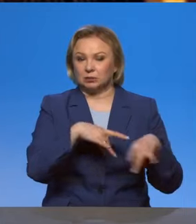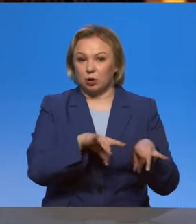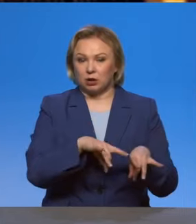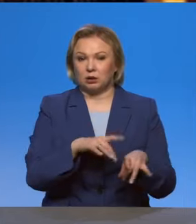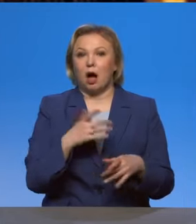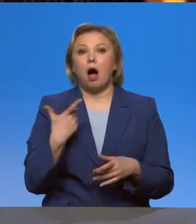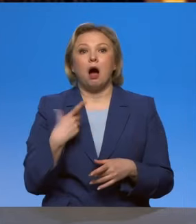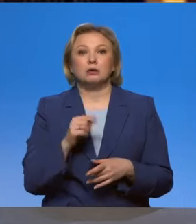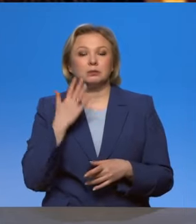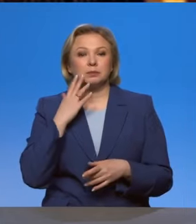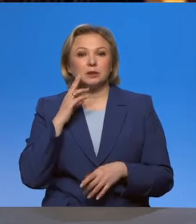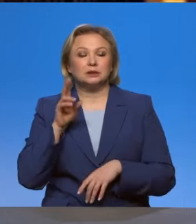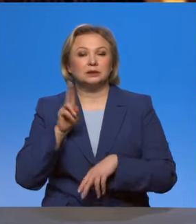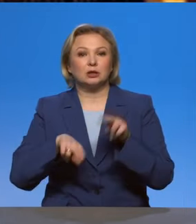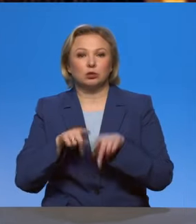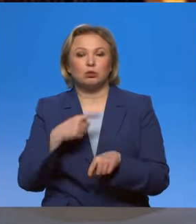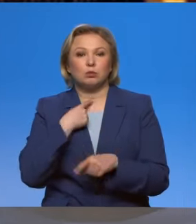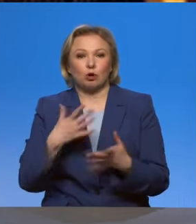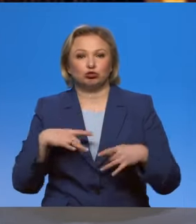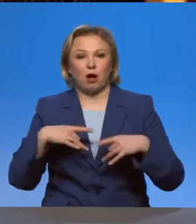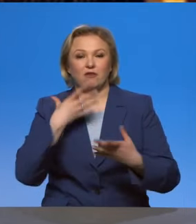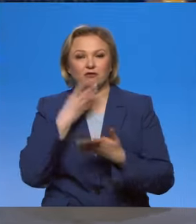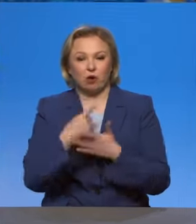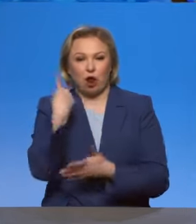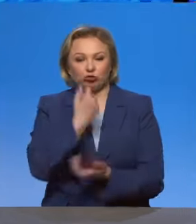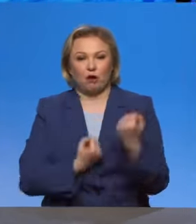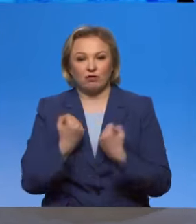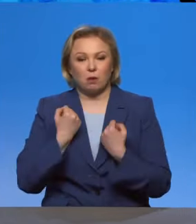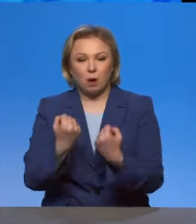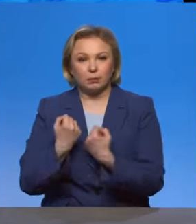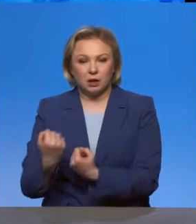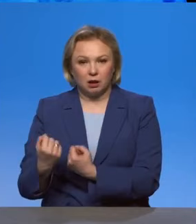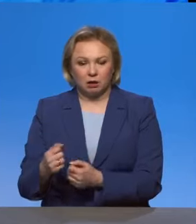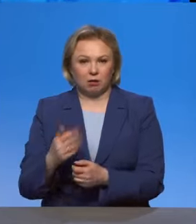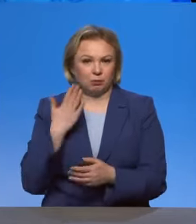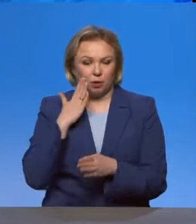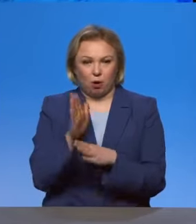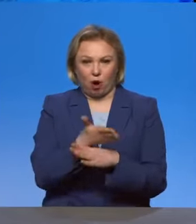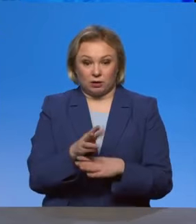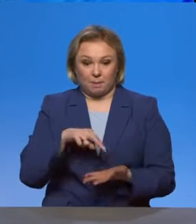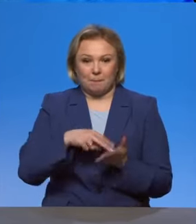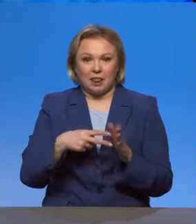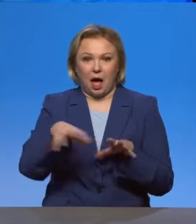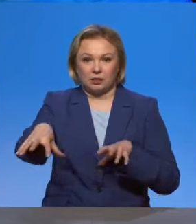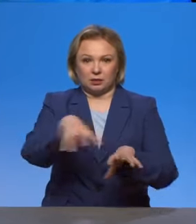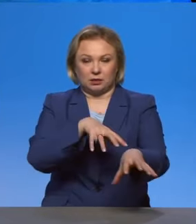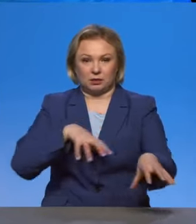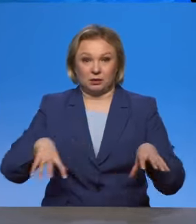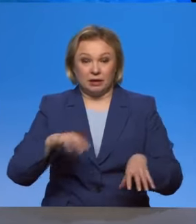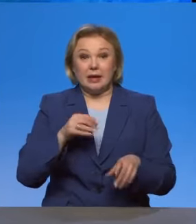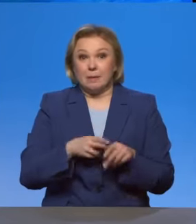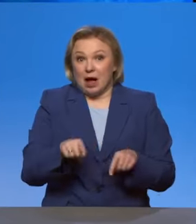автомобили рассчитана, но тоже с инфраструктурой, будет это все координировать. Вот тогда по этому плану и будут меняться наши города